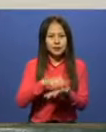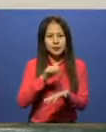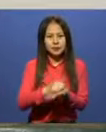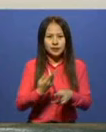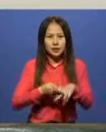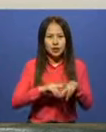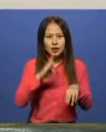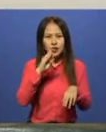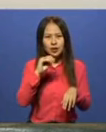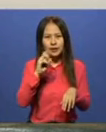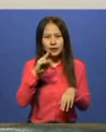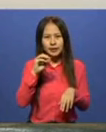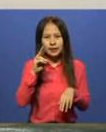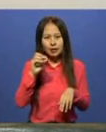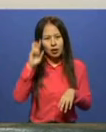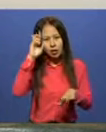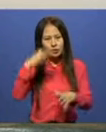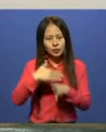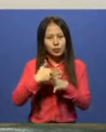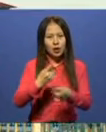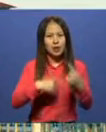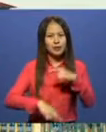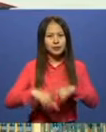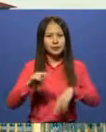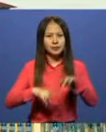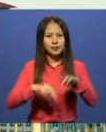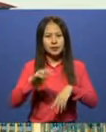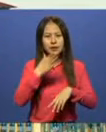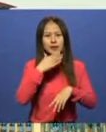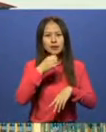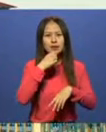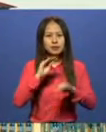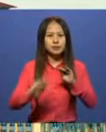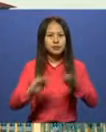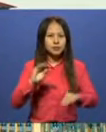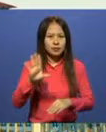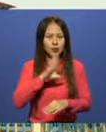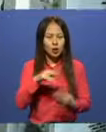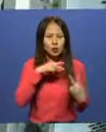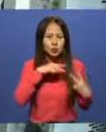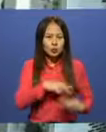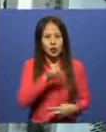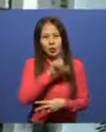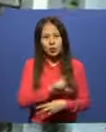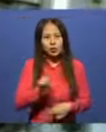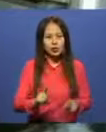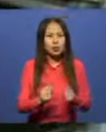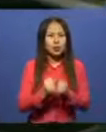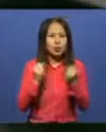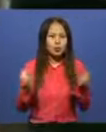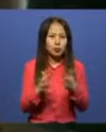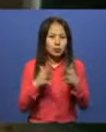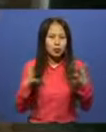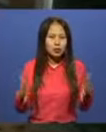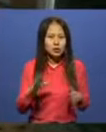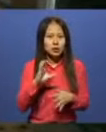ауылы. Елді мекен мемлекеттің қолдауымен қайта тұрғызылып, ғажайып кейіпке енген. Тұрғындардың еңбек етуге деген ықыласы да жоғары.